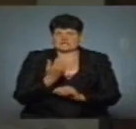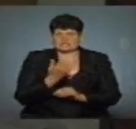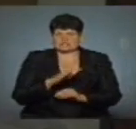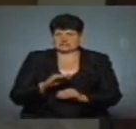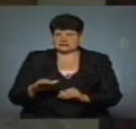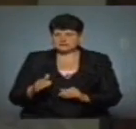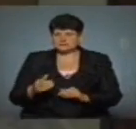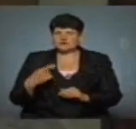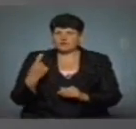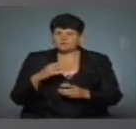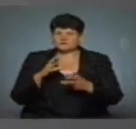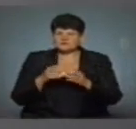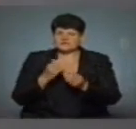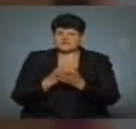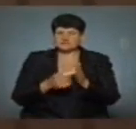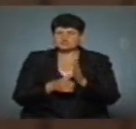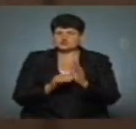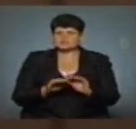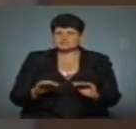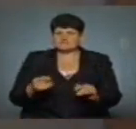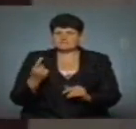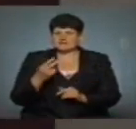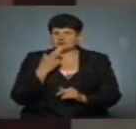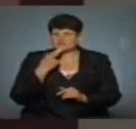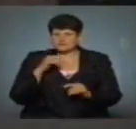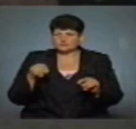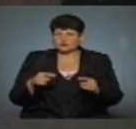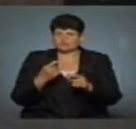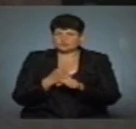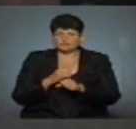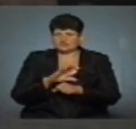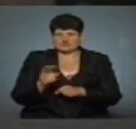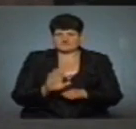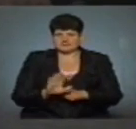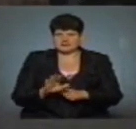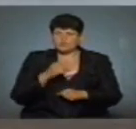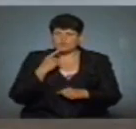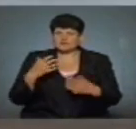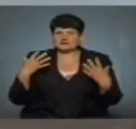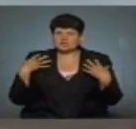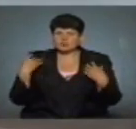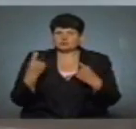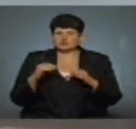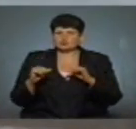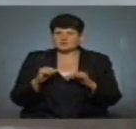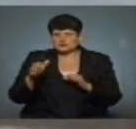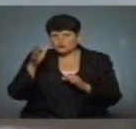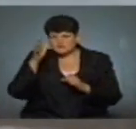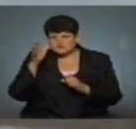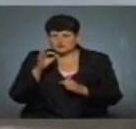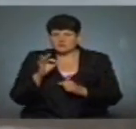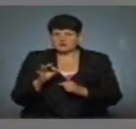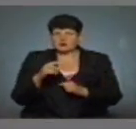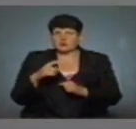В області загалом є 600 садків. 1 червня відновлять роботу не усі, каже начальниця обласного управління освіти і науки